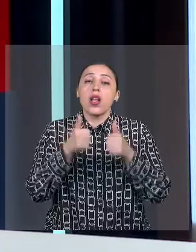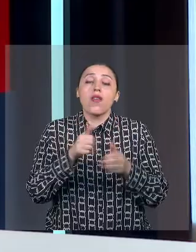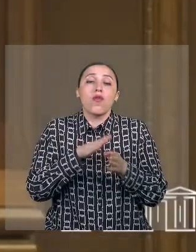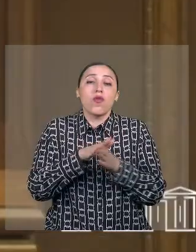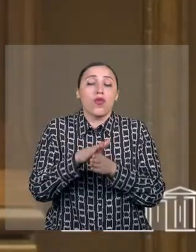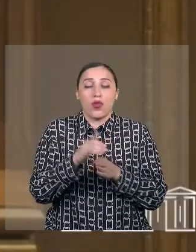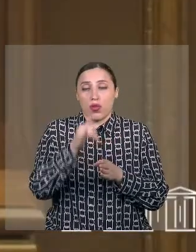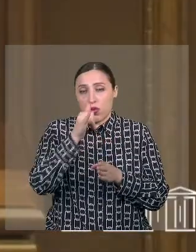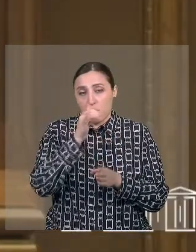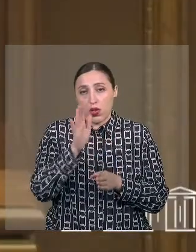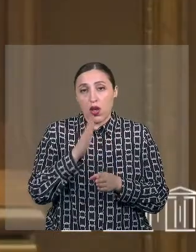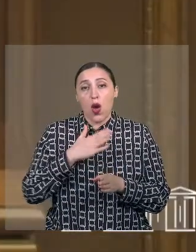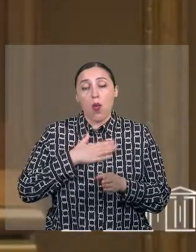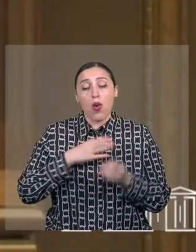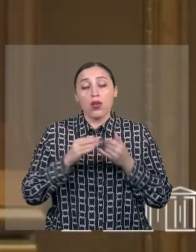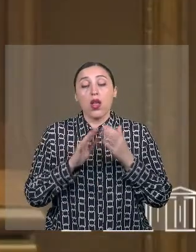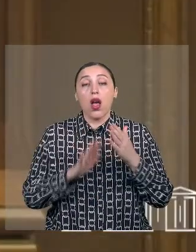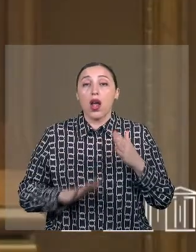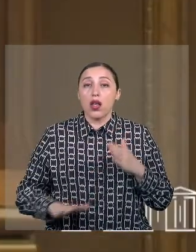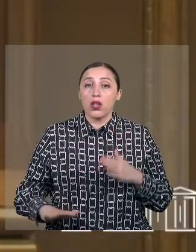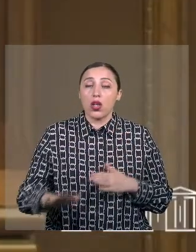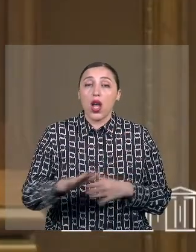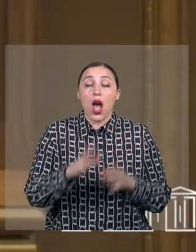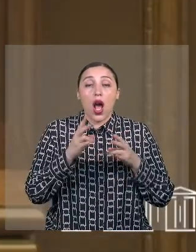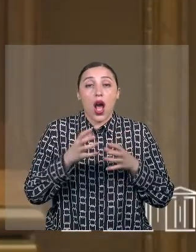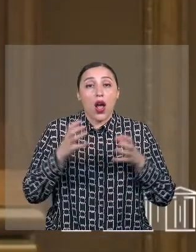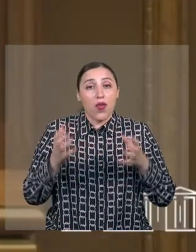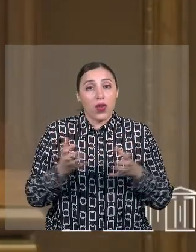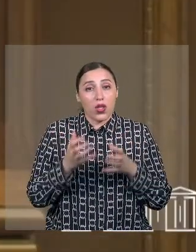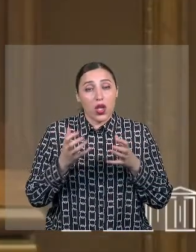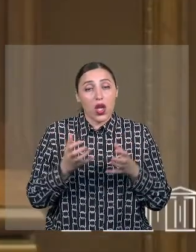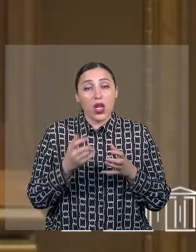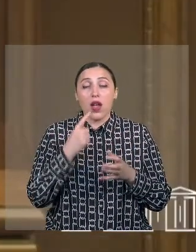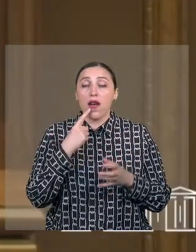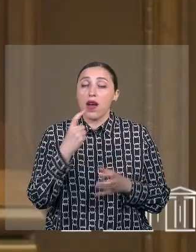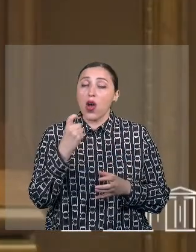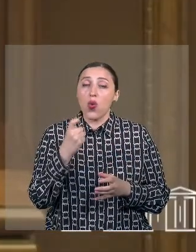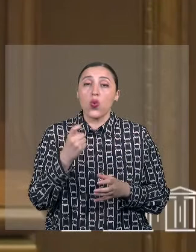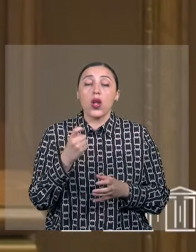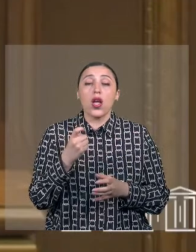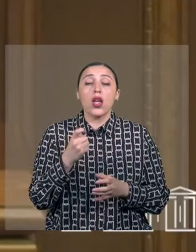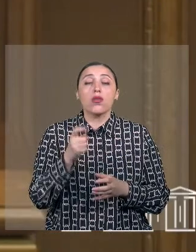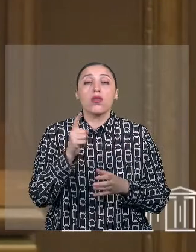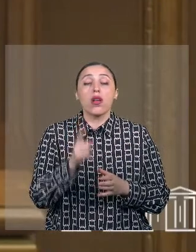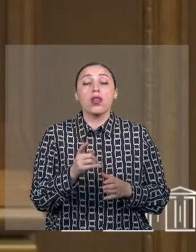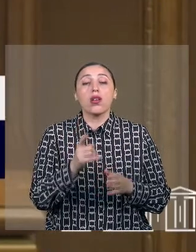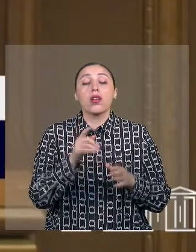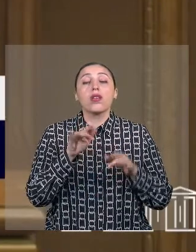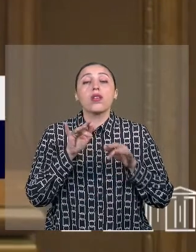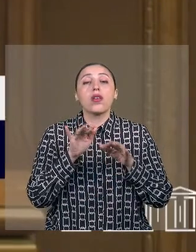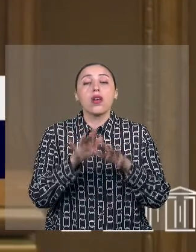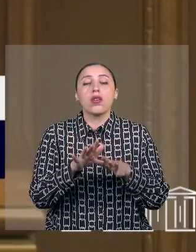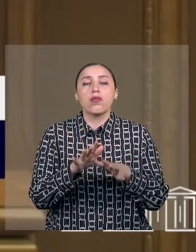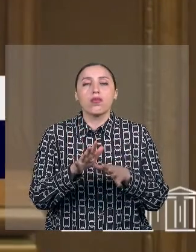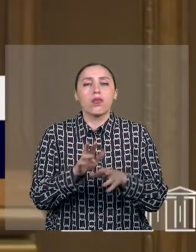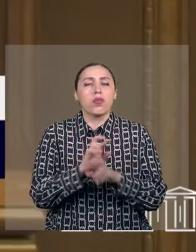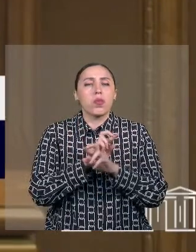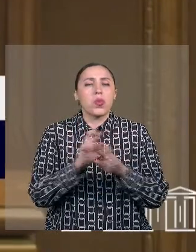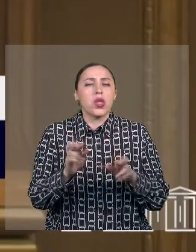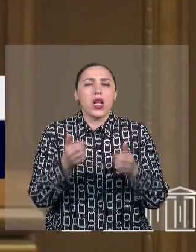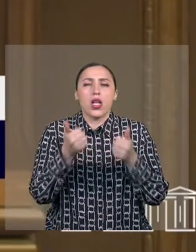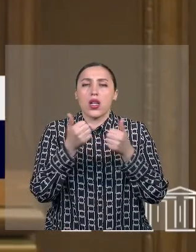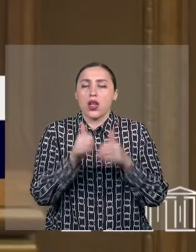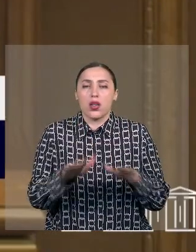կլուծվի։ Մեր տարածաշրջանում անվտանգության և կայունության համակարգերը դեֆորմացվել են